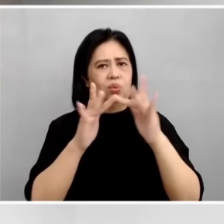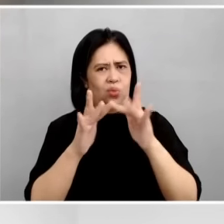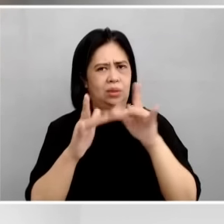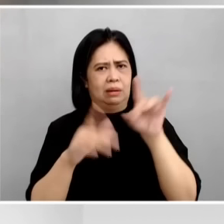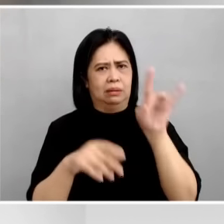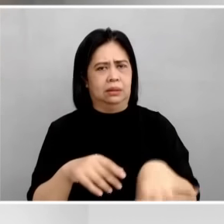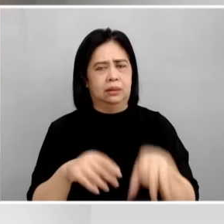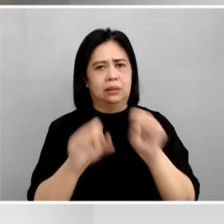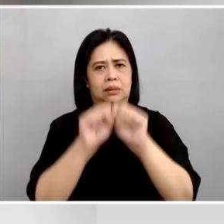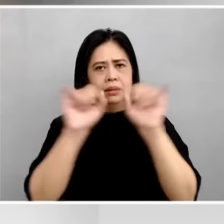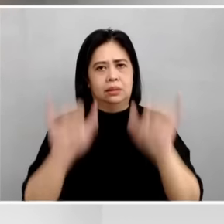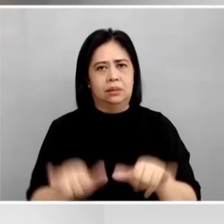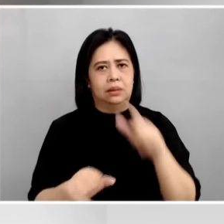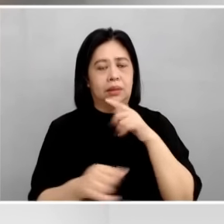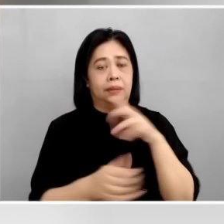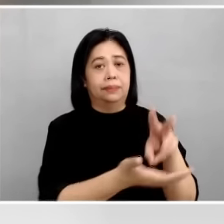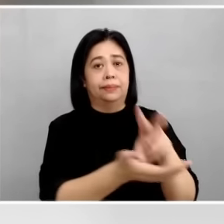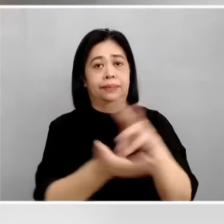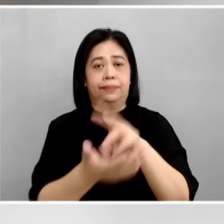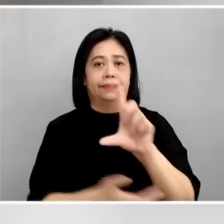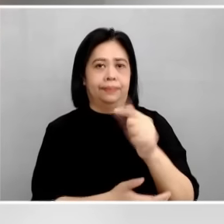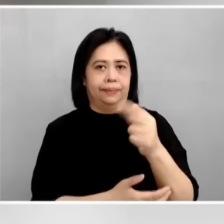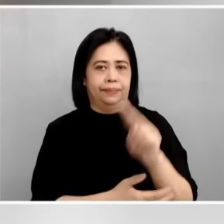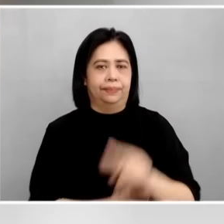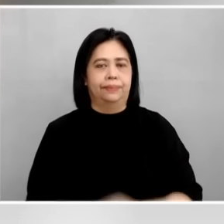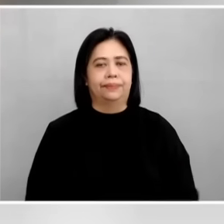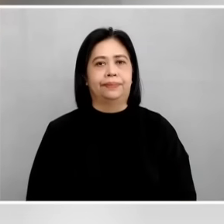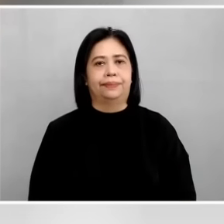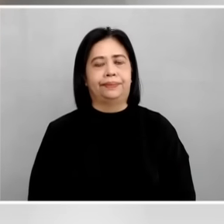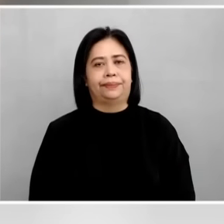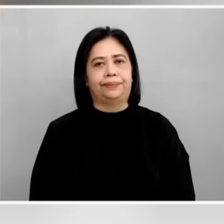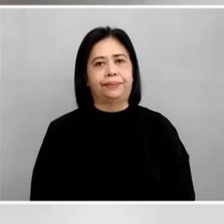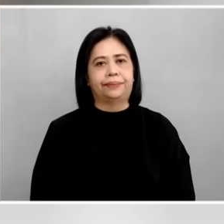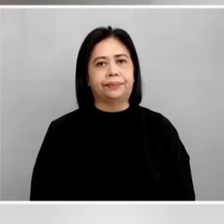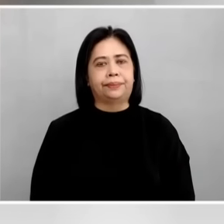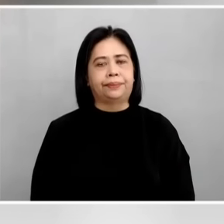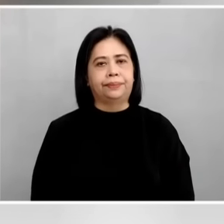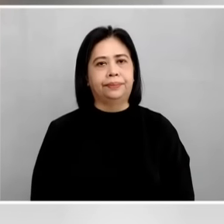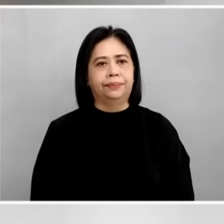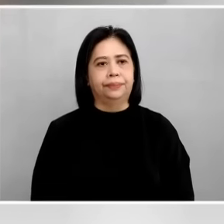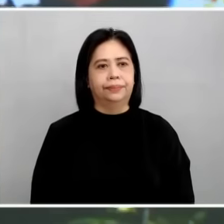systems ng mga lokal na pamahalaan. Pia Gutierrez, ABS-CBN News.